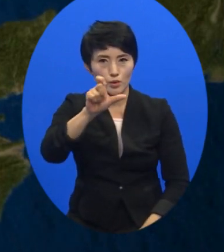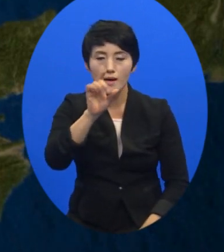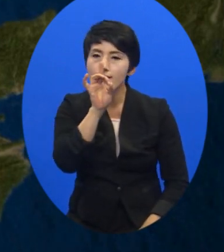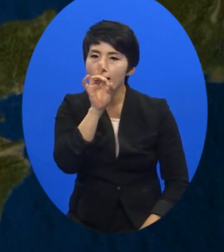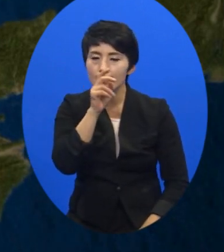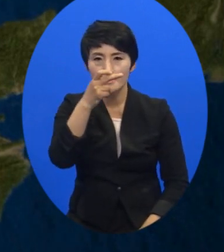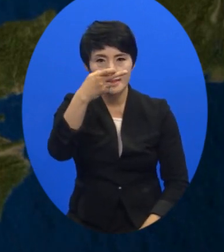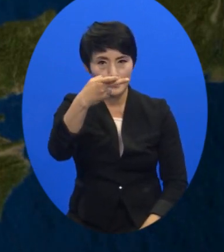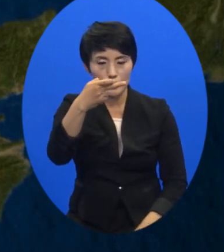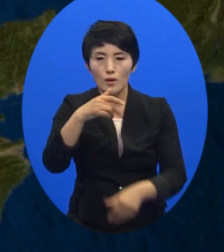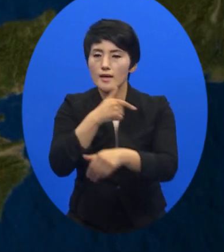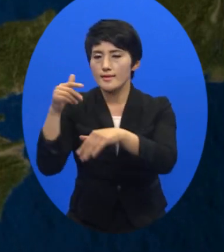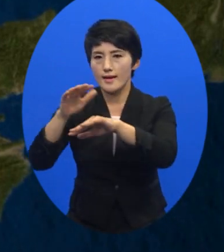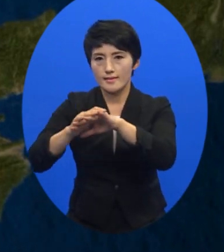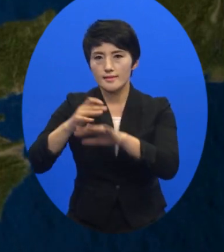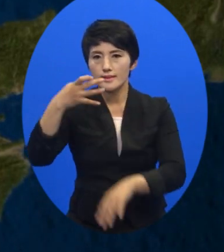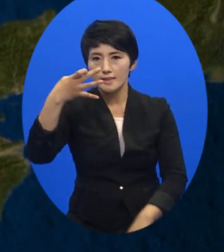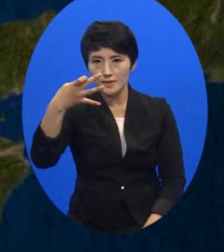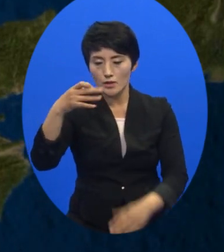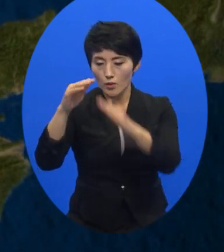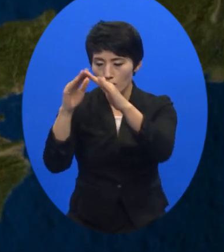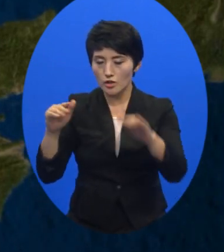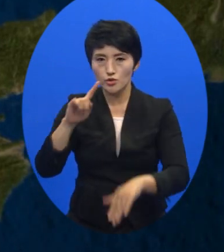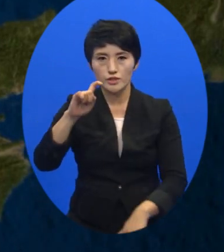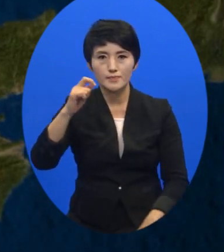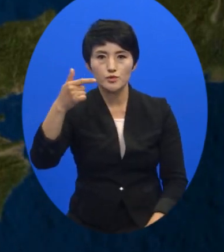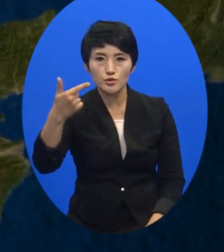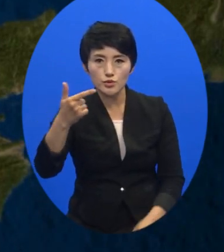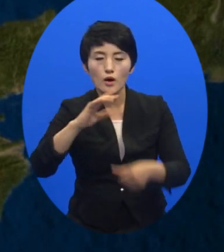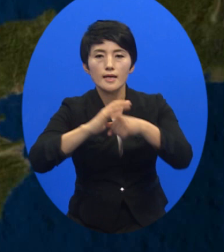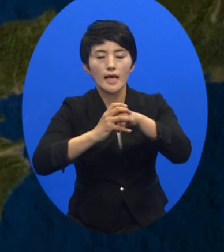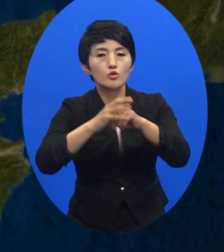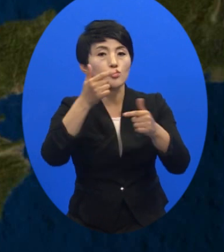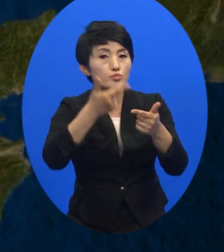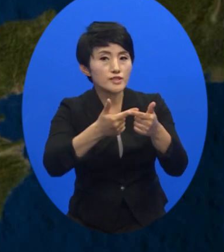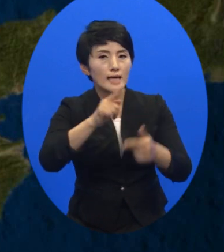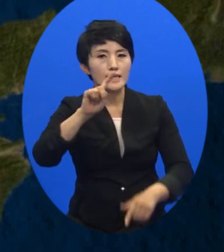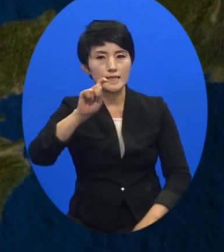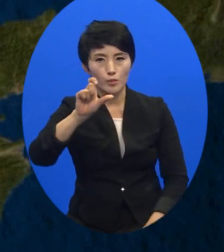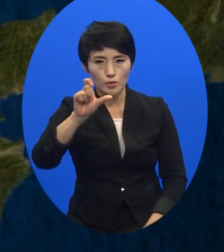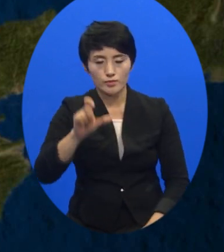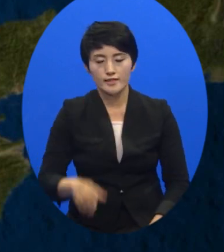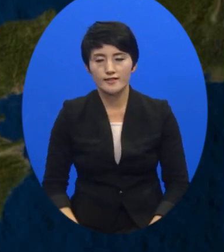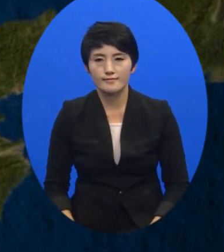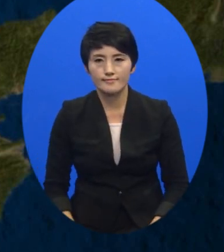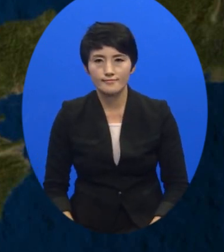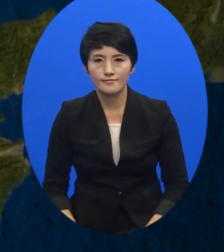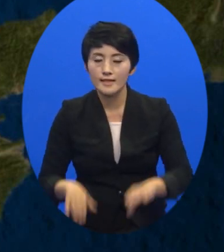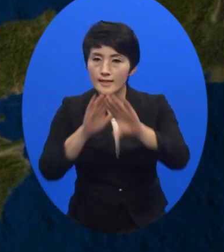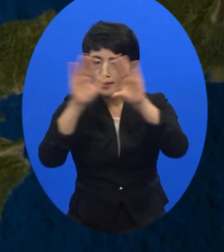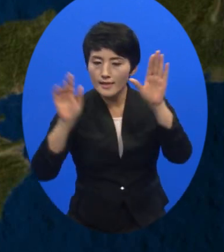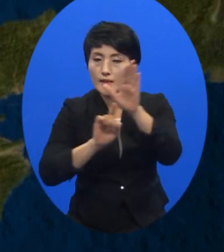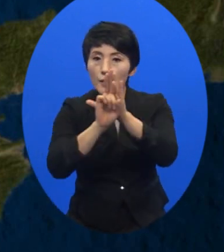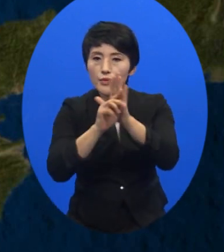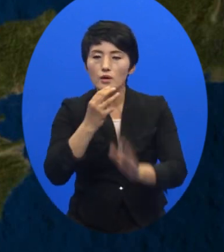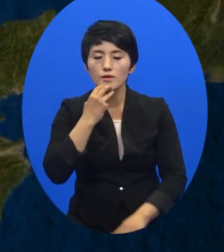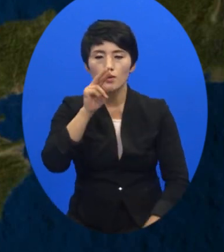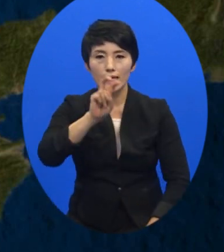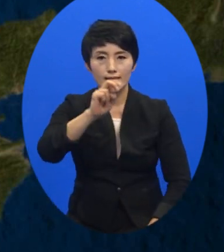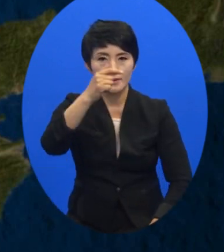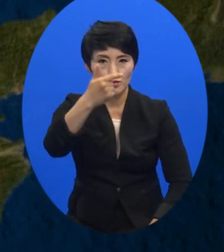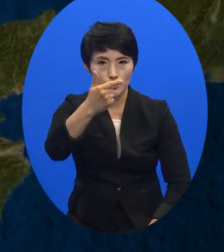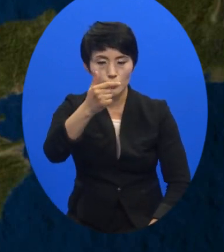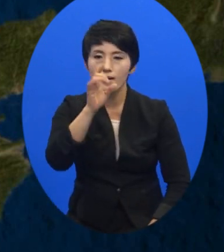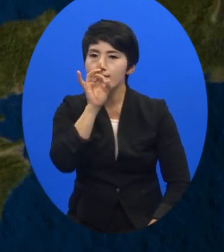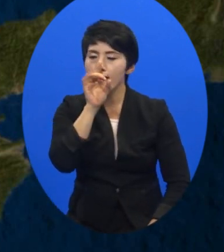강릉 12도, 대전 14도, 전주 16도, 대구, 부산은 15도를 보이겠고요. 낮 기온은 서울